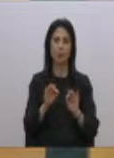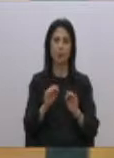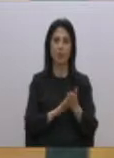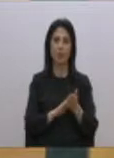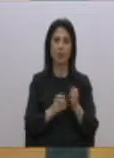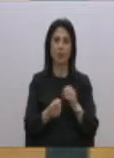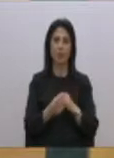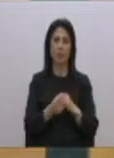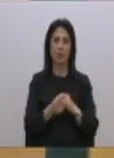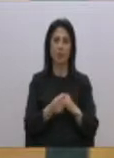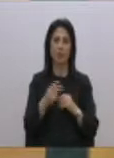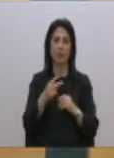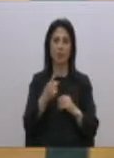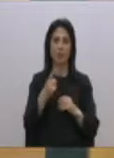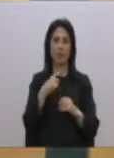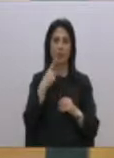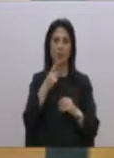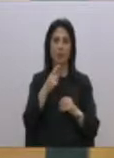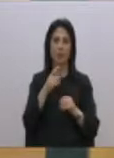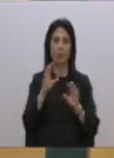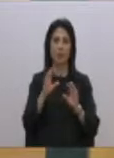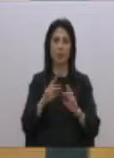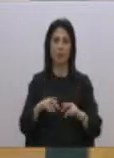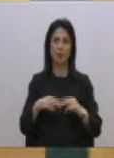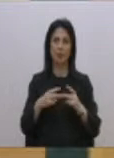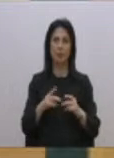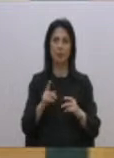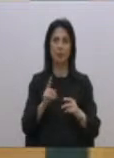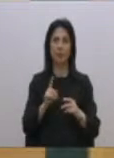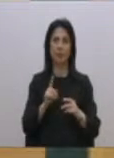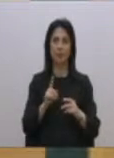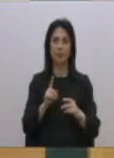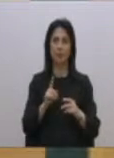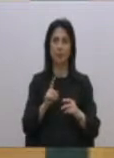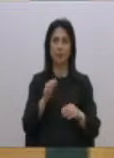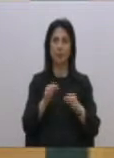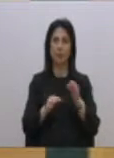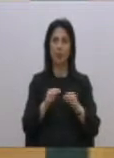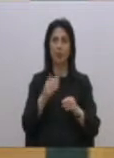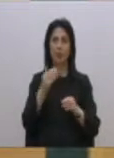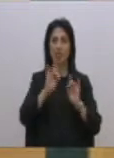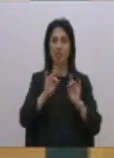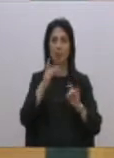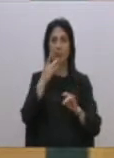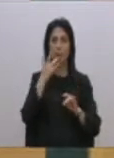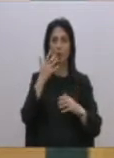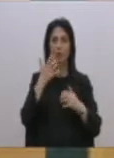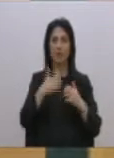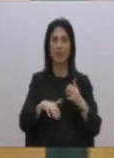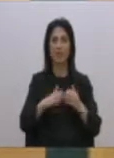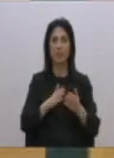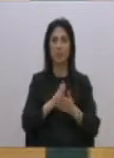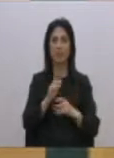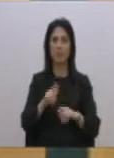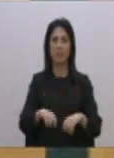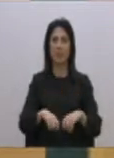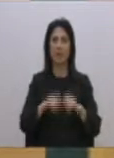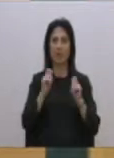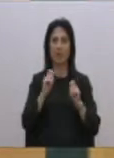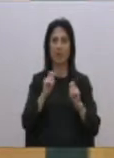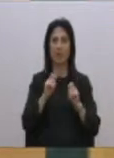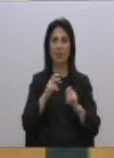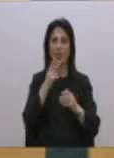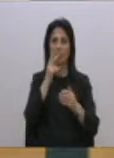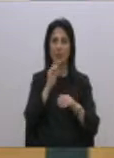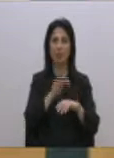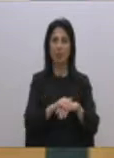ჩანაწერი 2021 წლის საკანონმდებლო ცვლილებით, რომ მოსამართლის მიერ აზრის საჯაროდ გამოთქმალიტეტის პრინციპის დარღვევით მიჩნეული